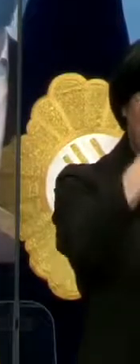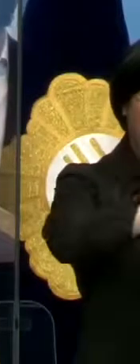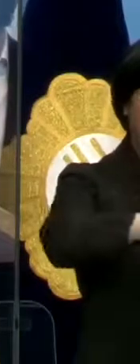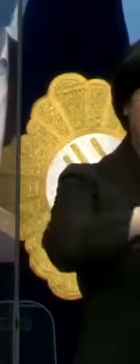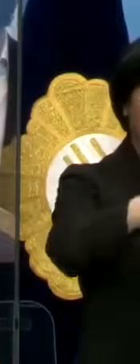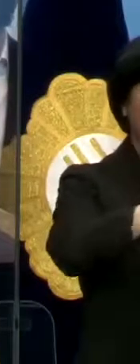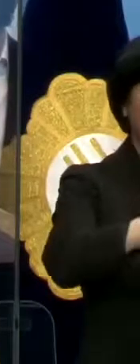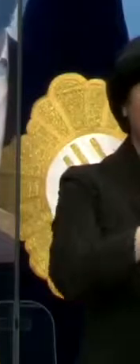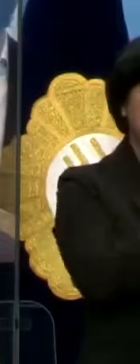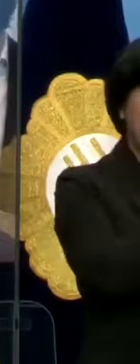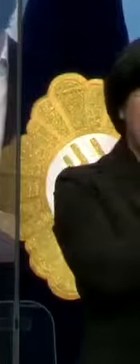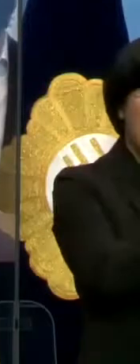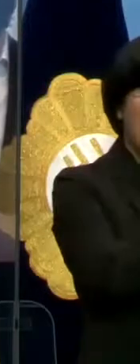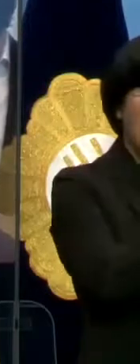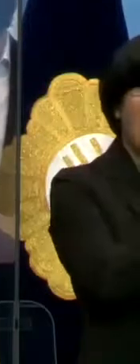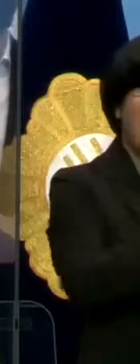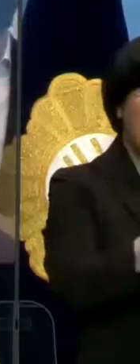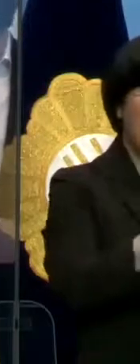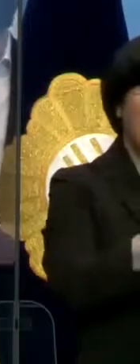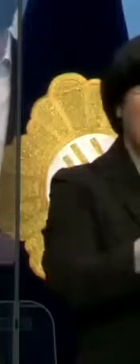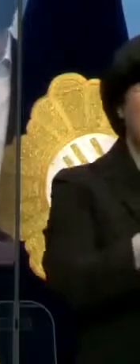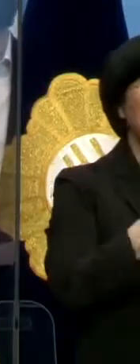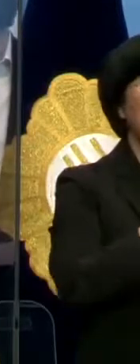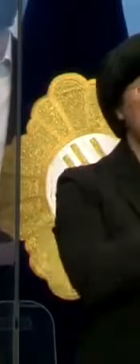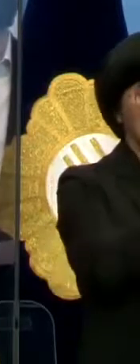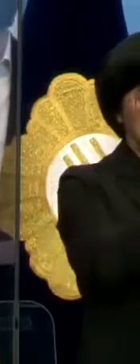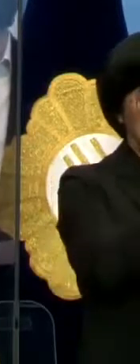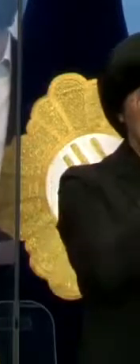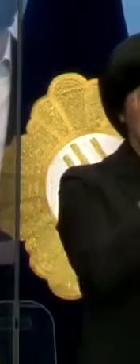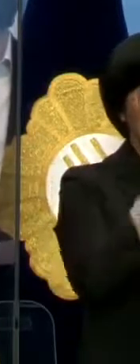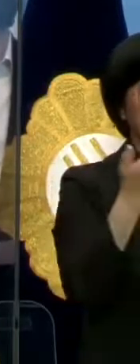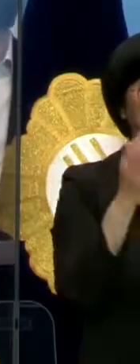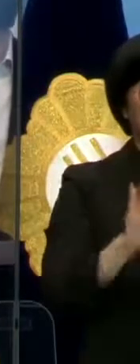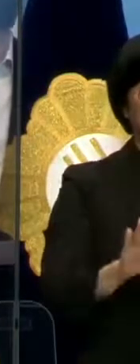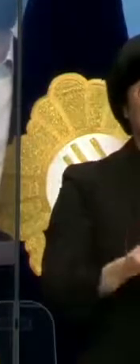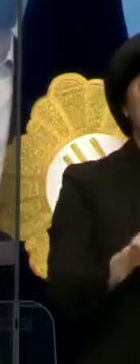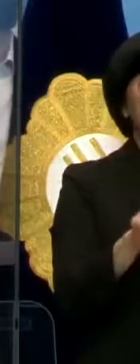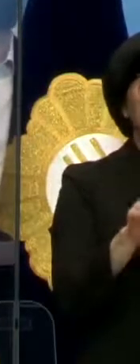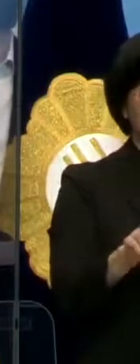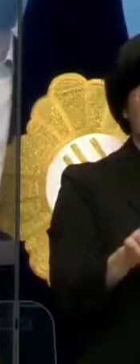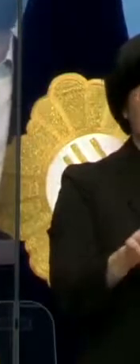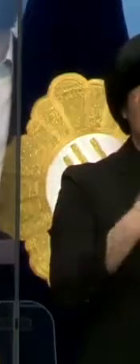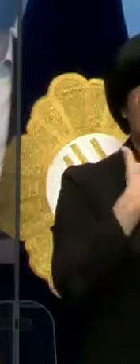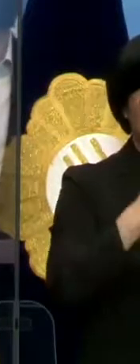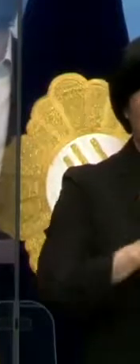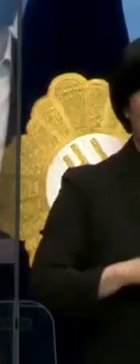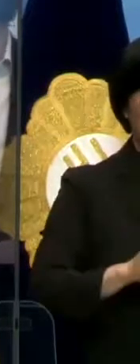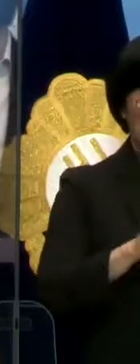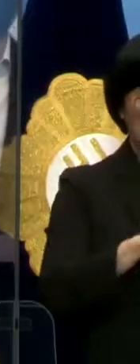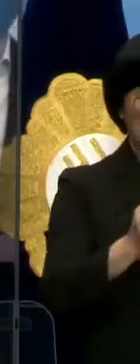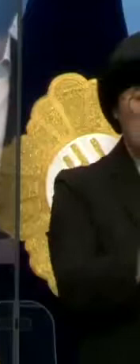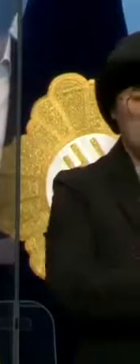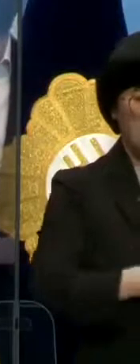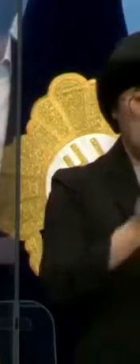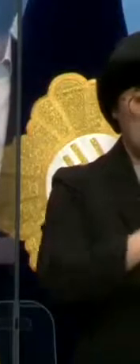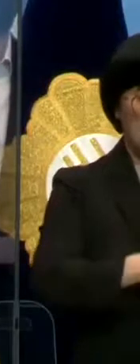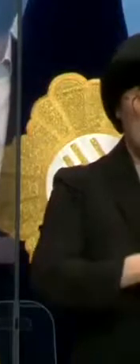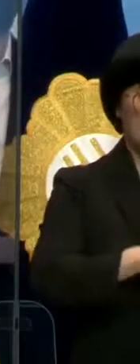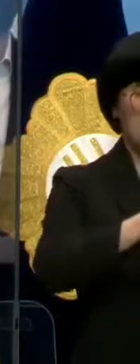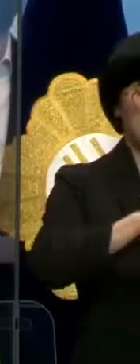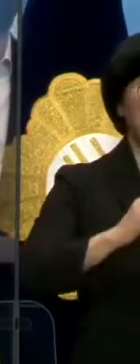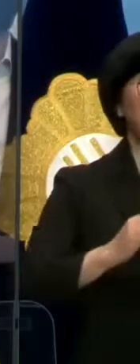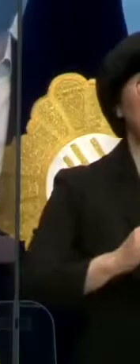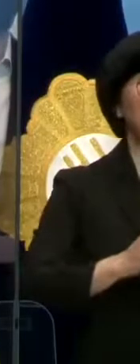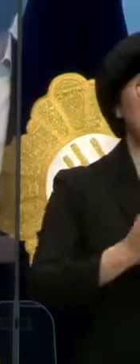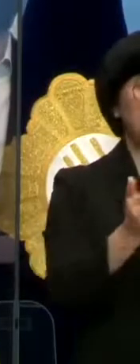다 추려서 그 법안을 의결했던 기억이 납니다. 그런데 지금 보건복지위원회 정기국회 100일 중에